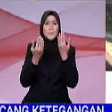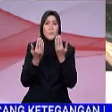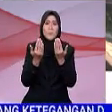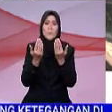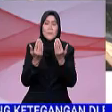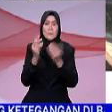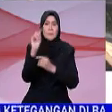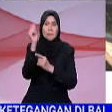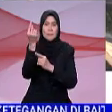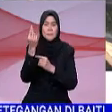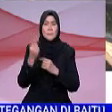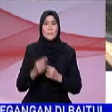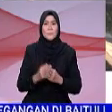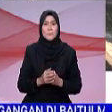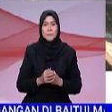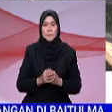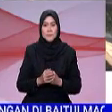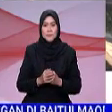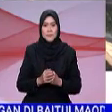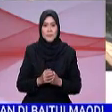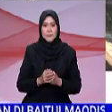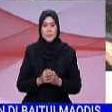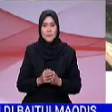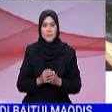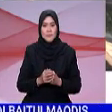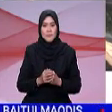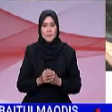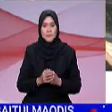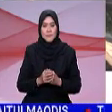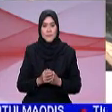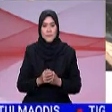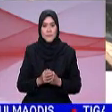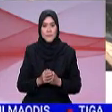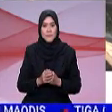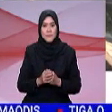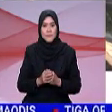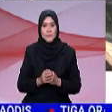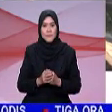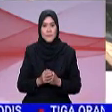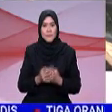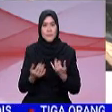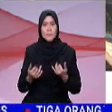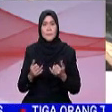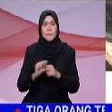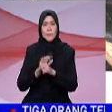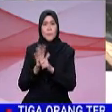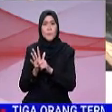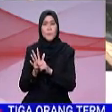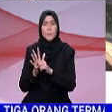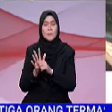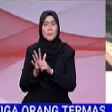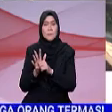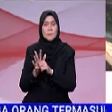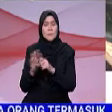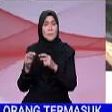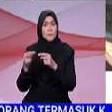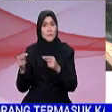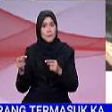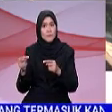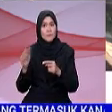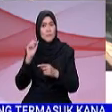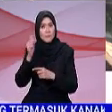sajalah. Agak ni forensik tak boleh buat untuk hari ini sebab tes COVID akan dapat keputusannya esok.